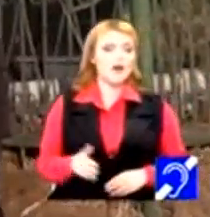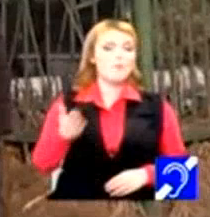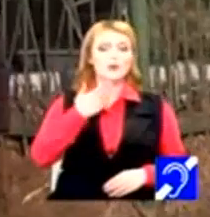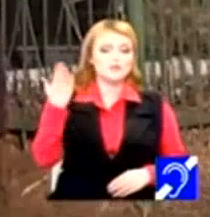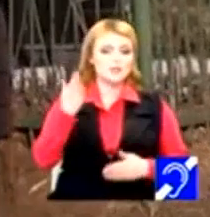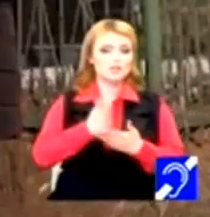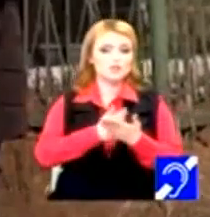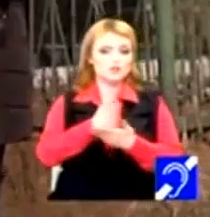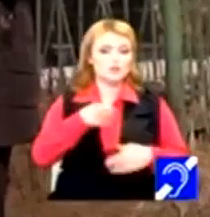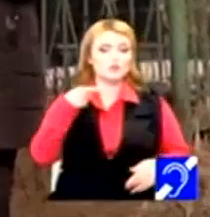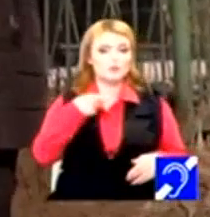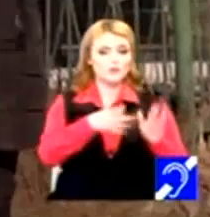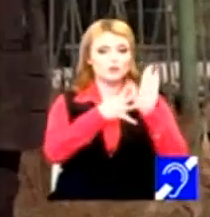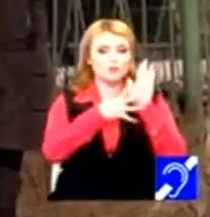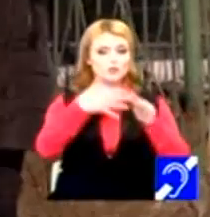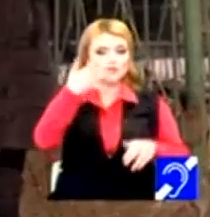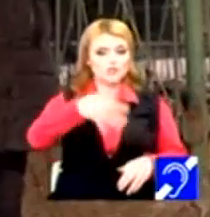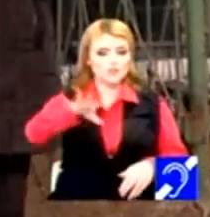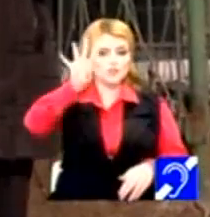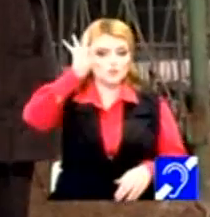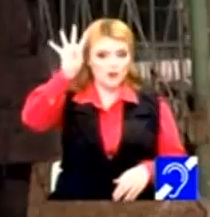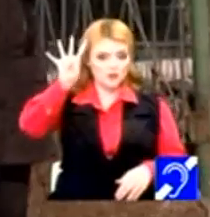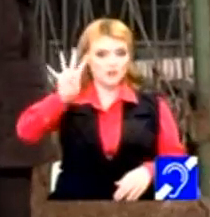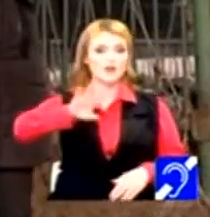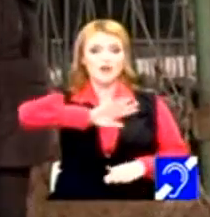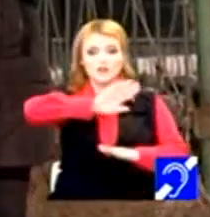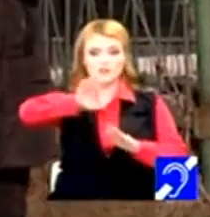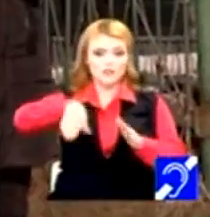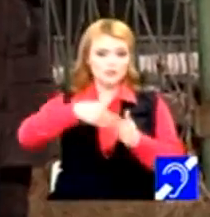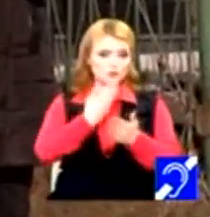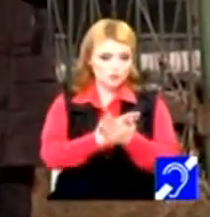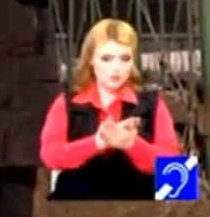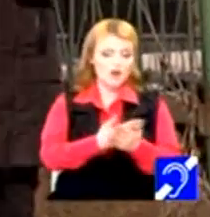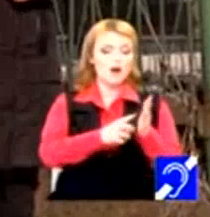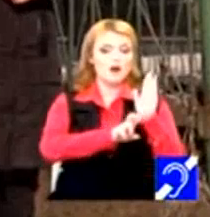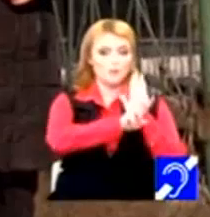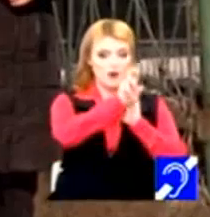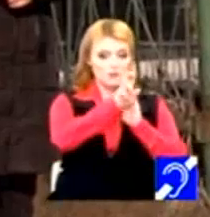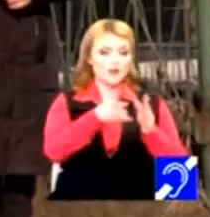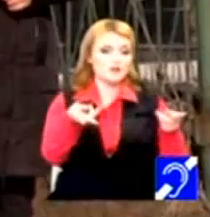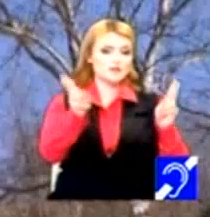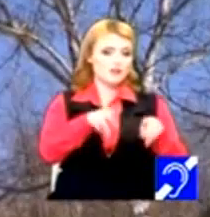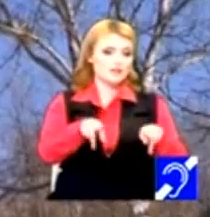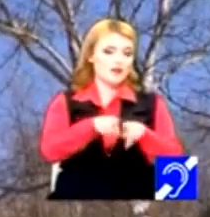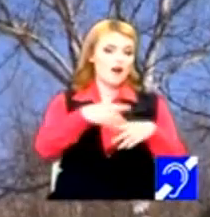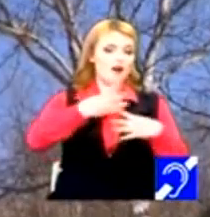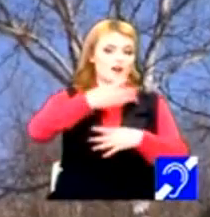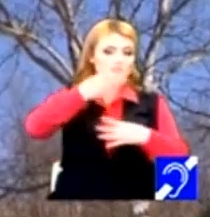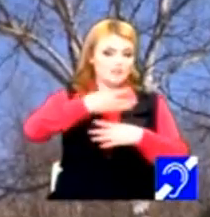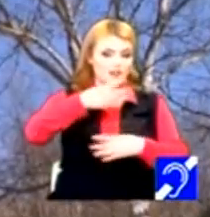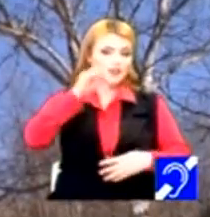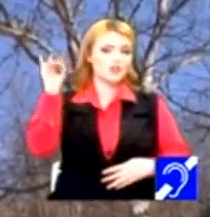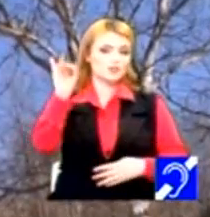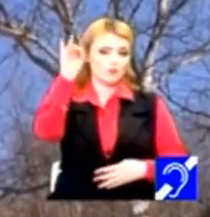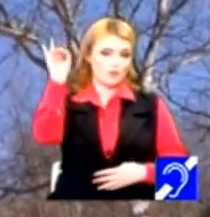anul 1954, iar de atunci lăcașul sfânt a devenit monument de istorie și arhitectură. Potrivit